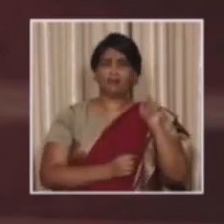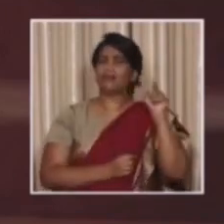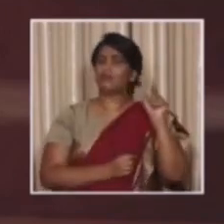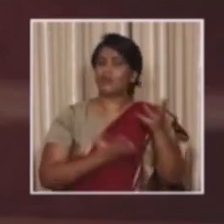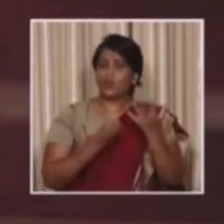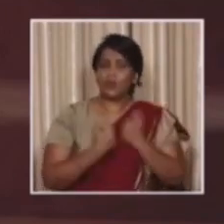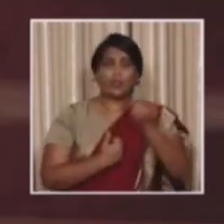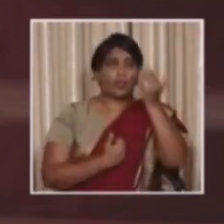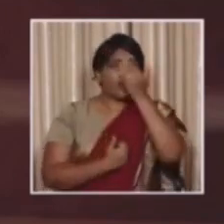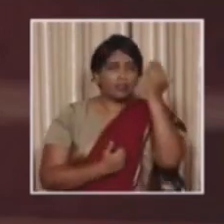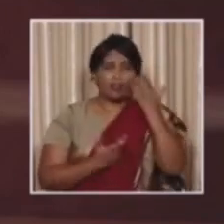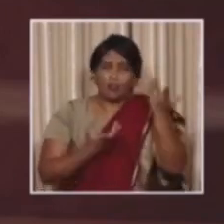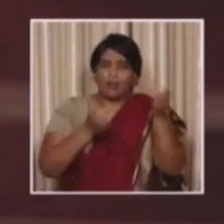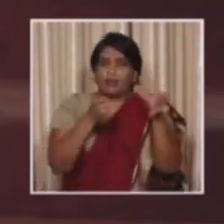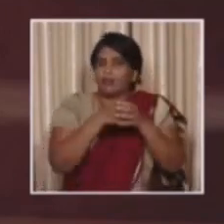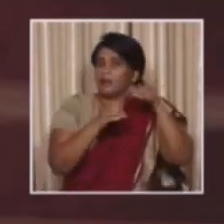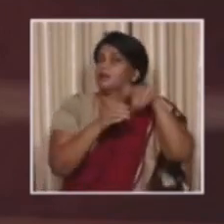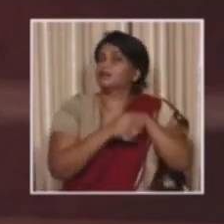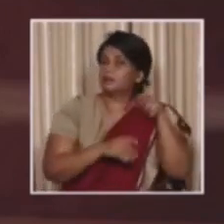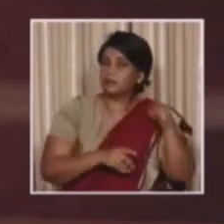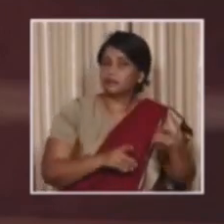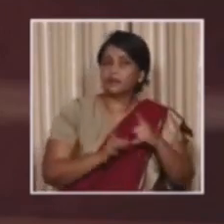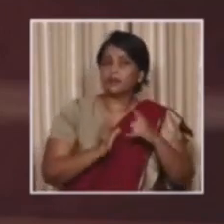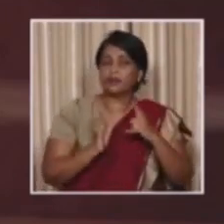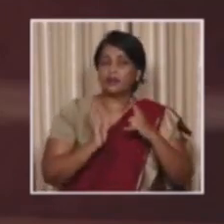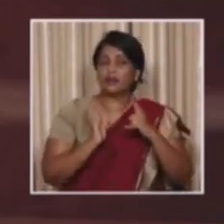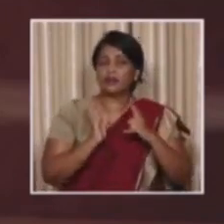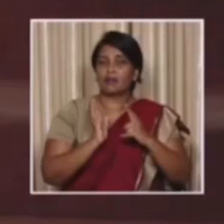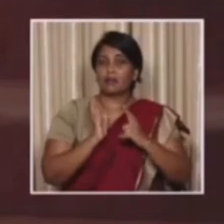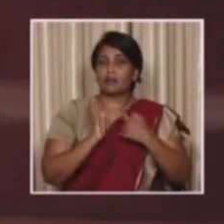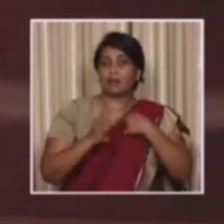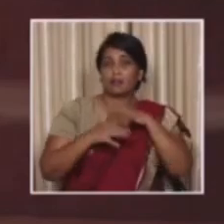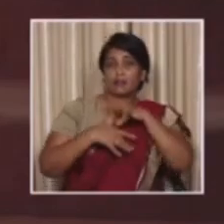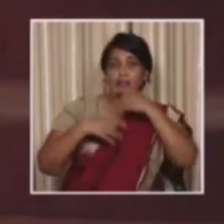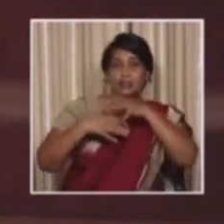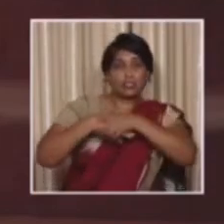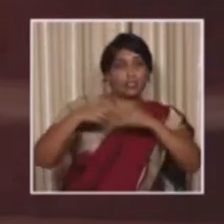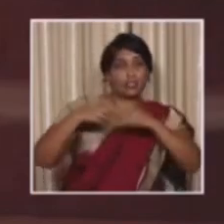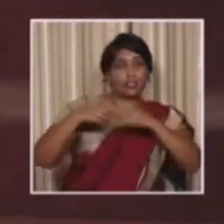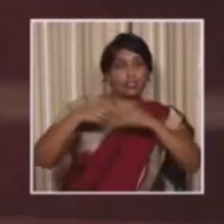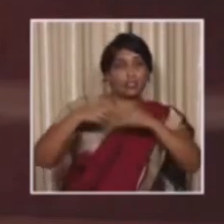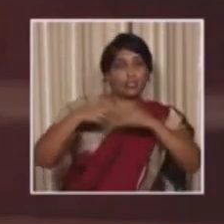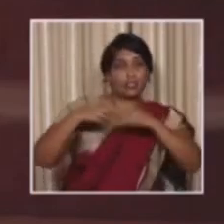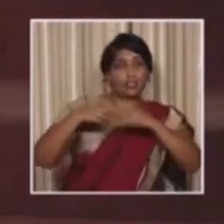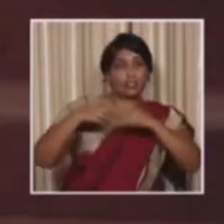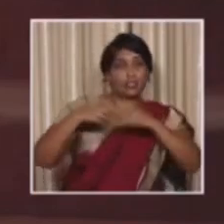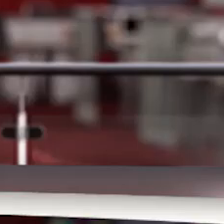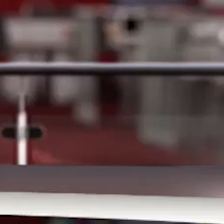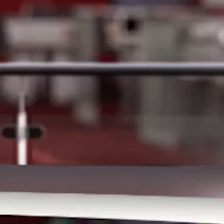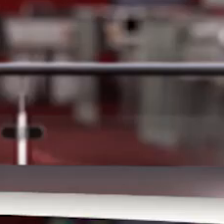மிகுலாண்டு தீயே திரவிட முகாக்கோ பக்ஷியத்தால ஏக ஜாதிக ஜாதிகவாதி பக்ஷியாக தீயே.